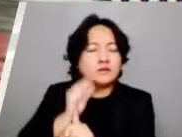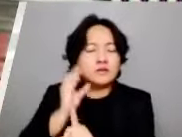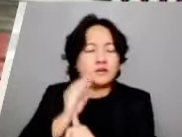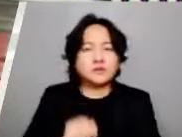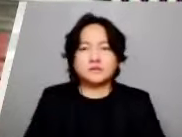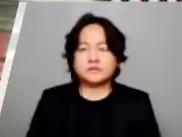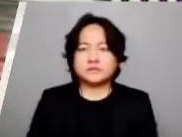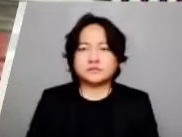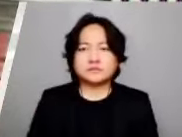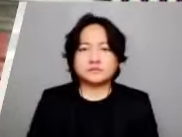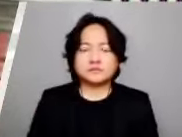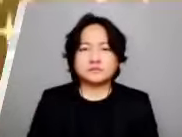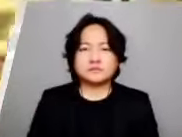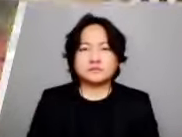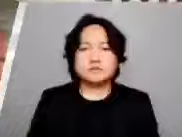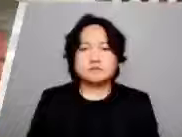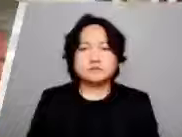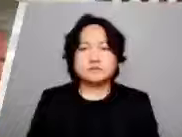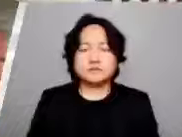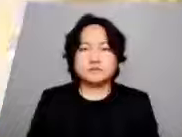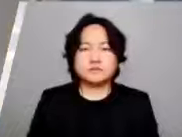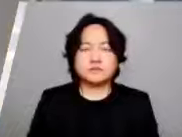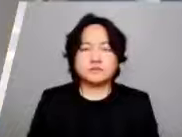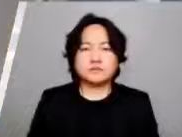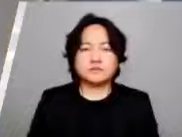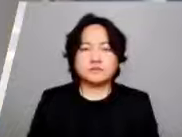a certain... It's the world celebrity.